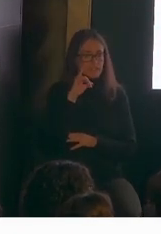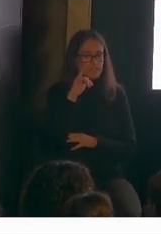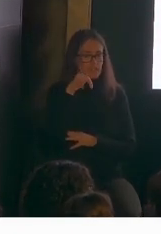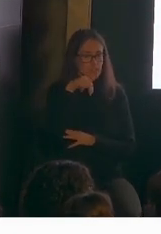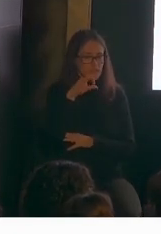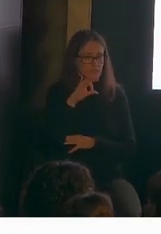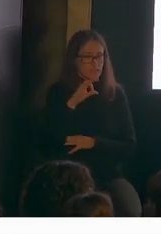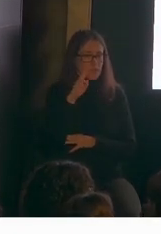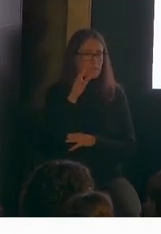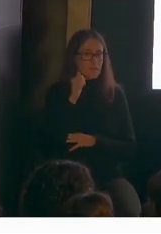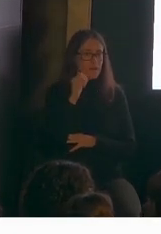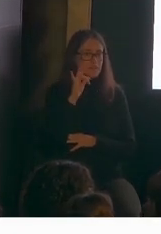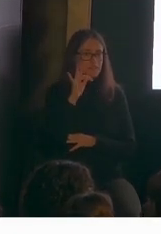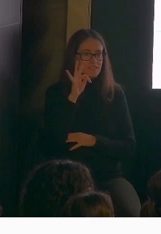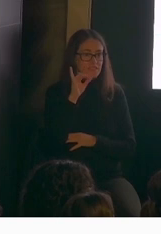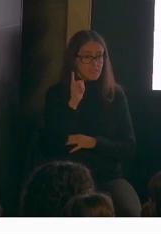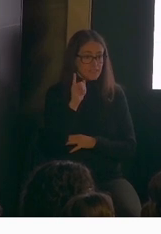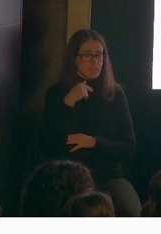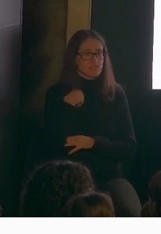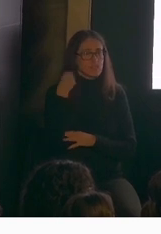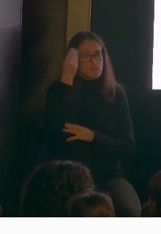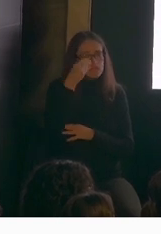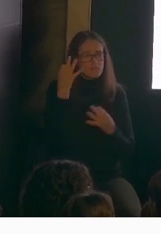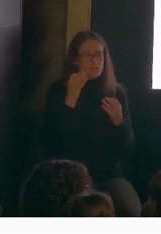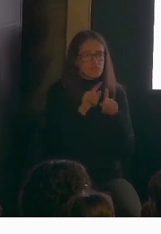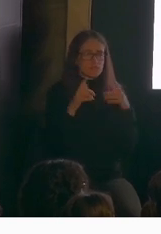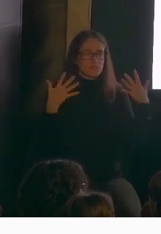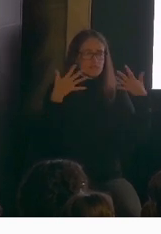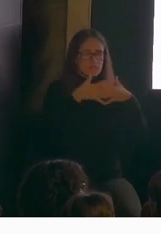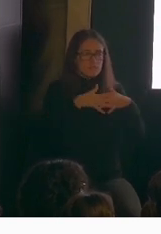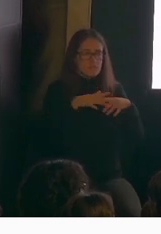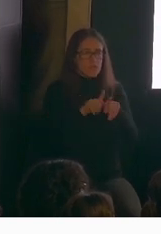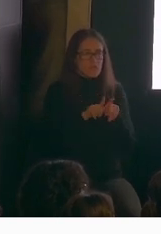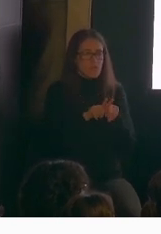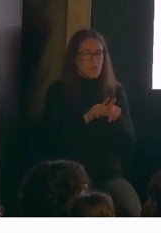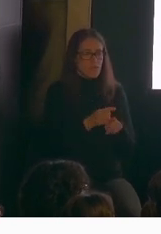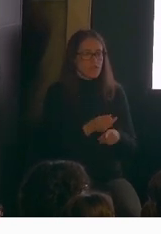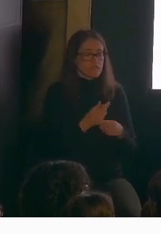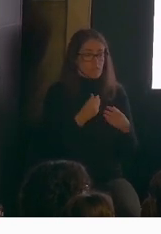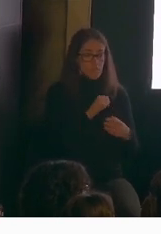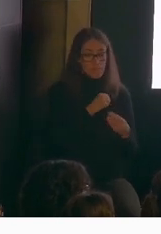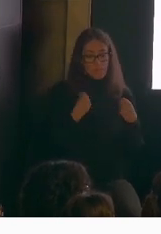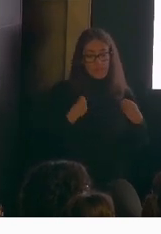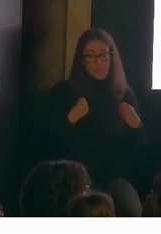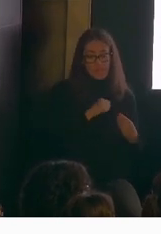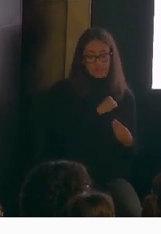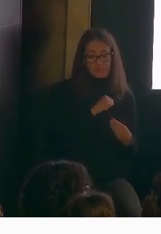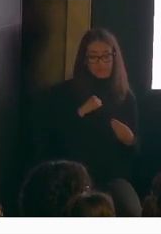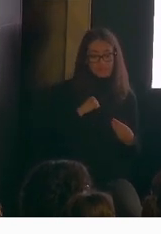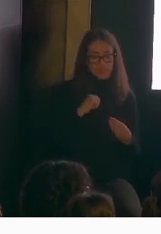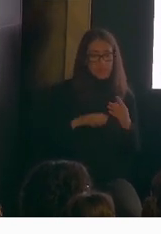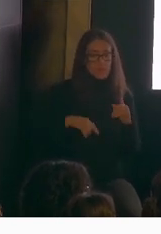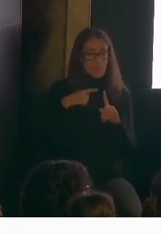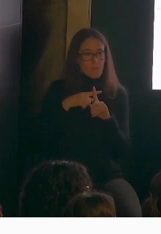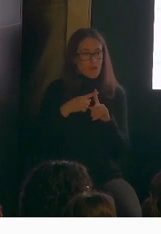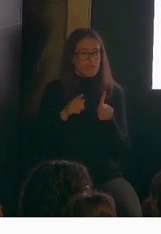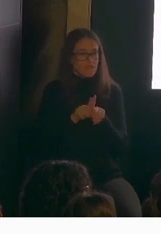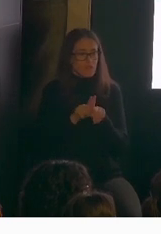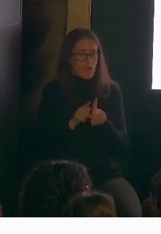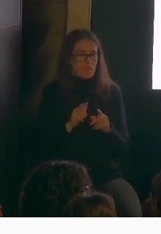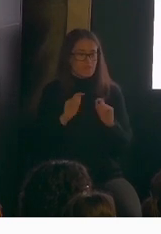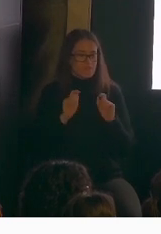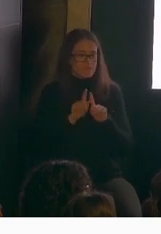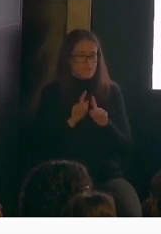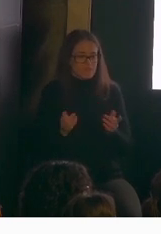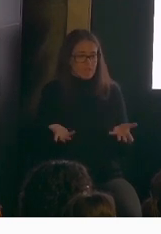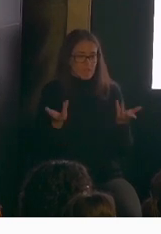és fusionar una mica tant el meu estil de vida com el meu hobby. ¿Vale? El meu hobby és la meva feina, que és la pastisseria, i el meu estil